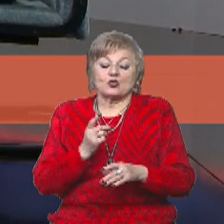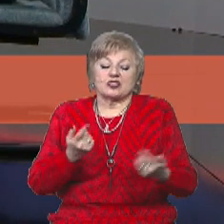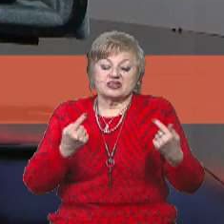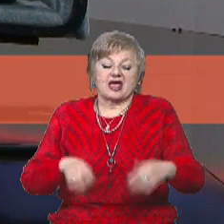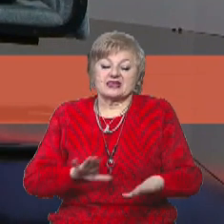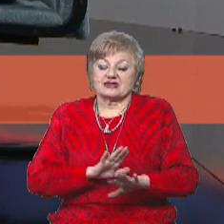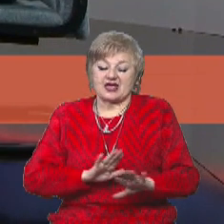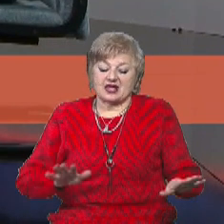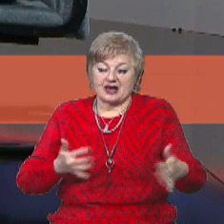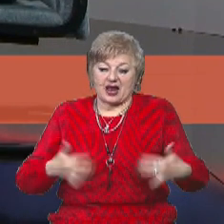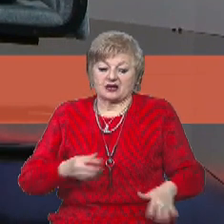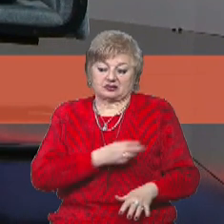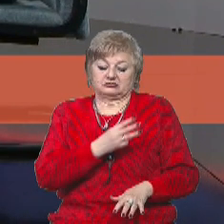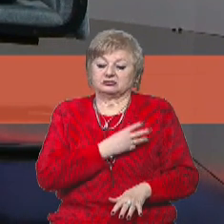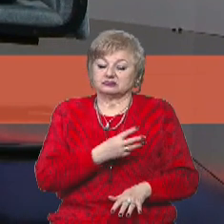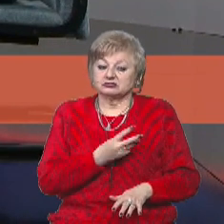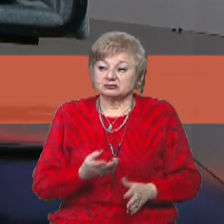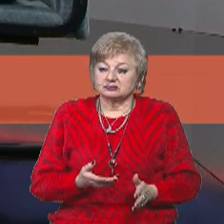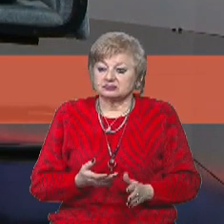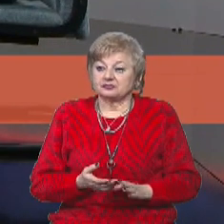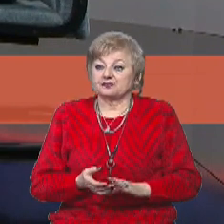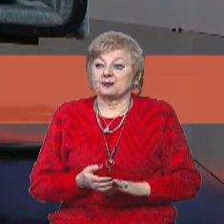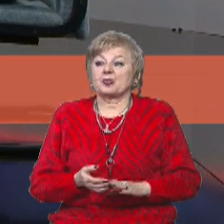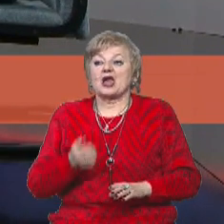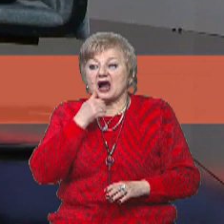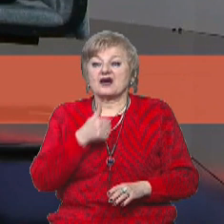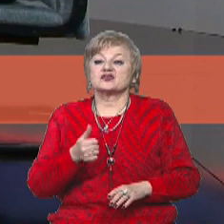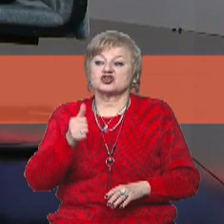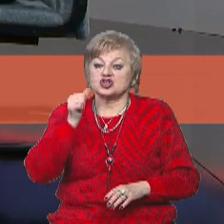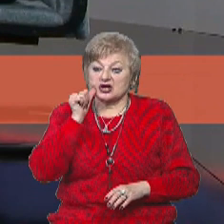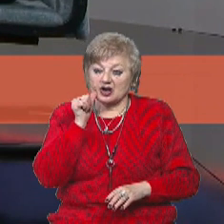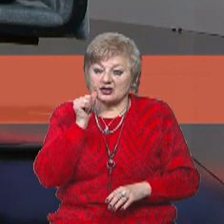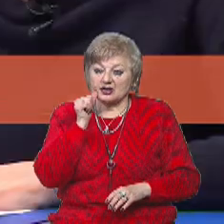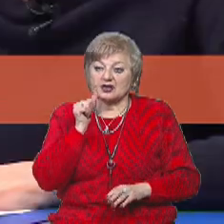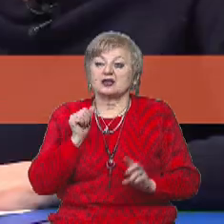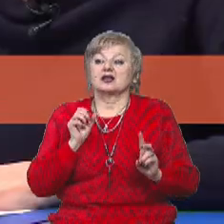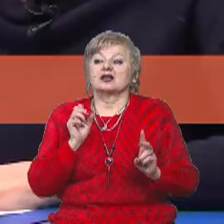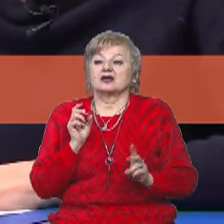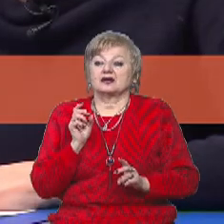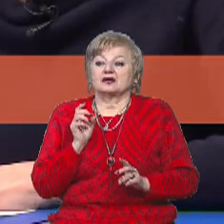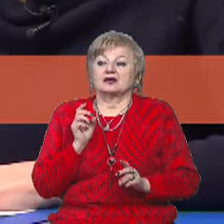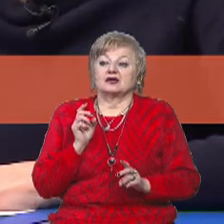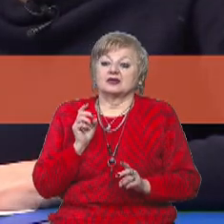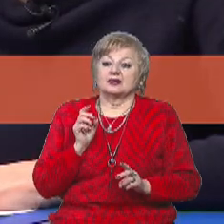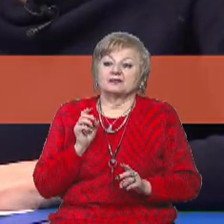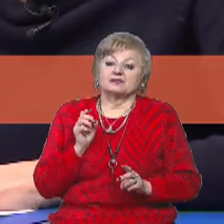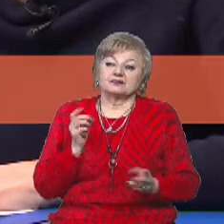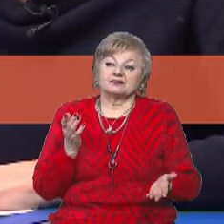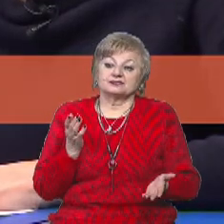дуже подобається. Запалу не втрачаємо. Залишаємося запалені. І вчора, да. До речі, як презентація